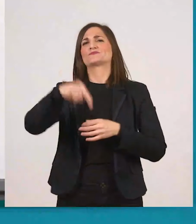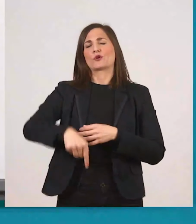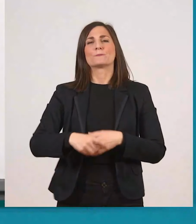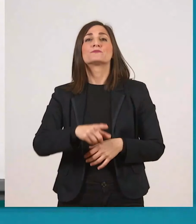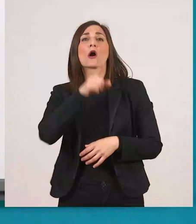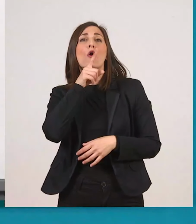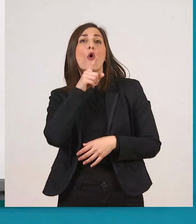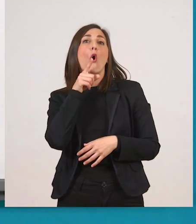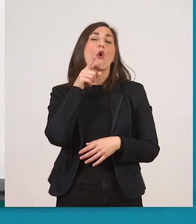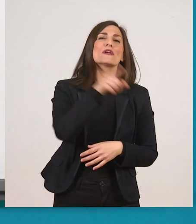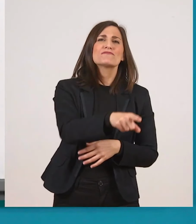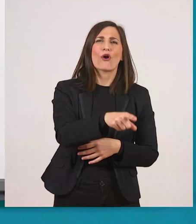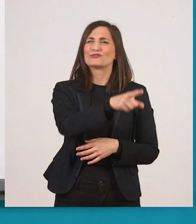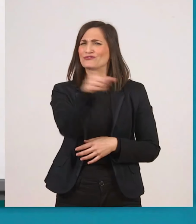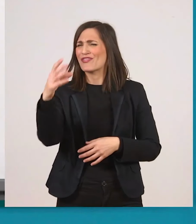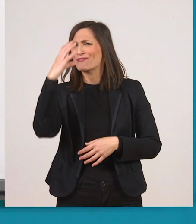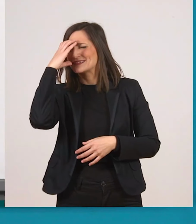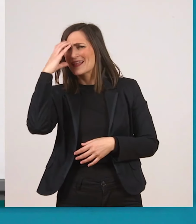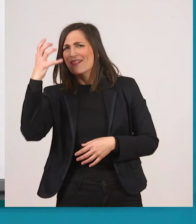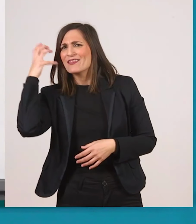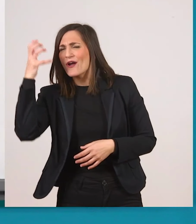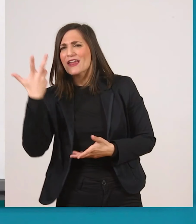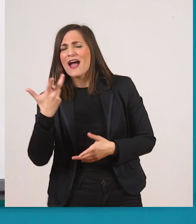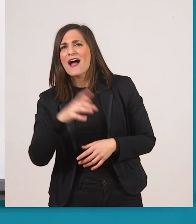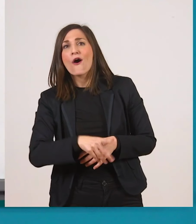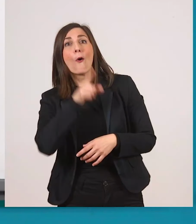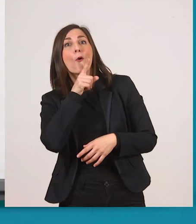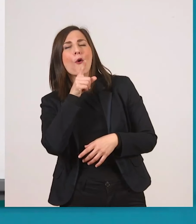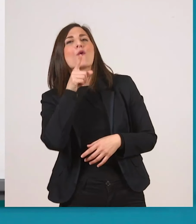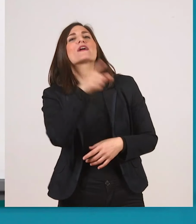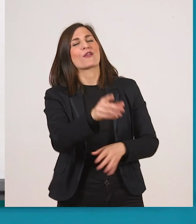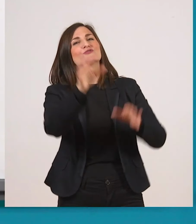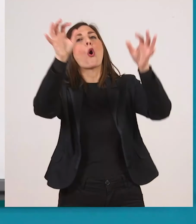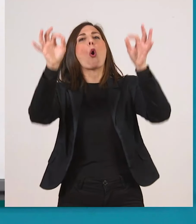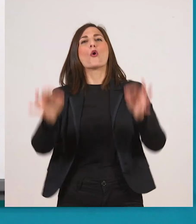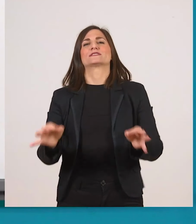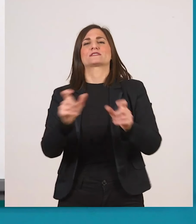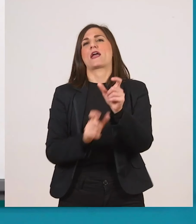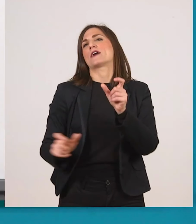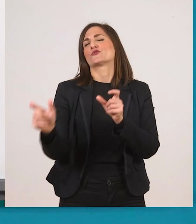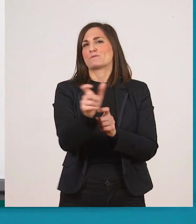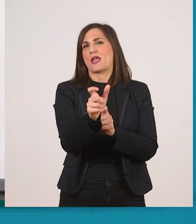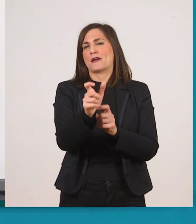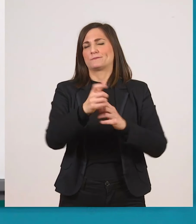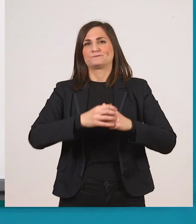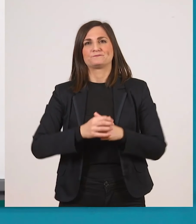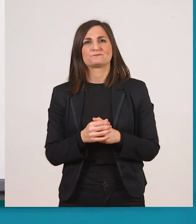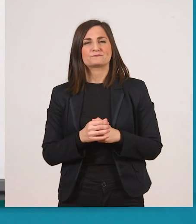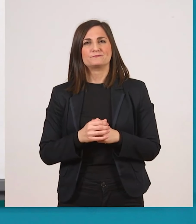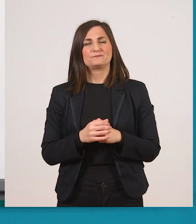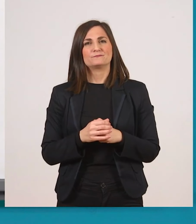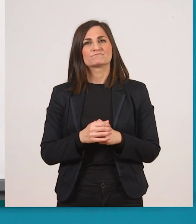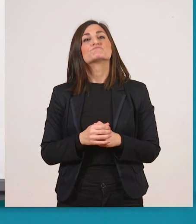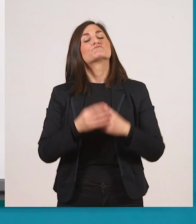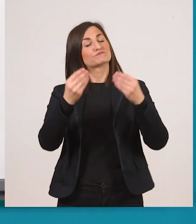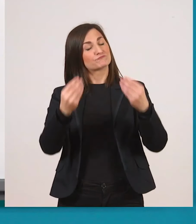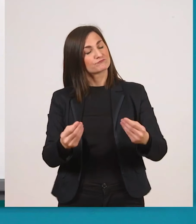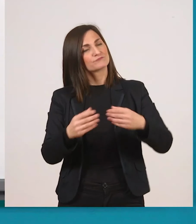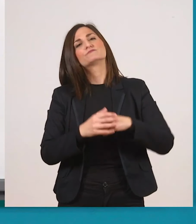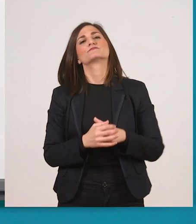Ο ίδιος λοιπόν, αν θυμάστε καλά με τη θεωρία, ανήκει στην κατηγορία οριστική αντωνυμία. Οριστική. Πολύ